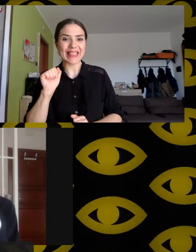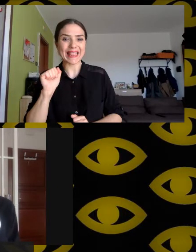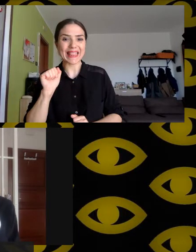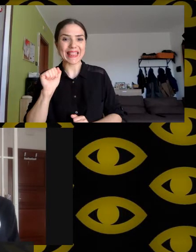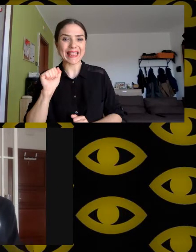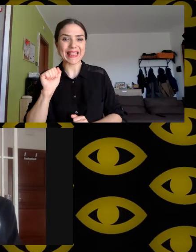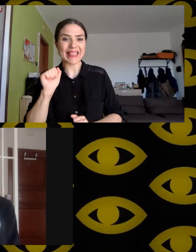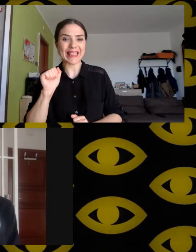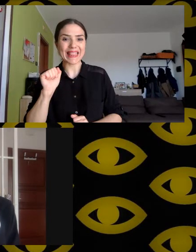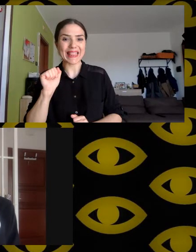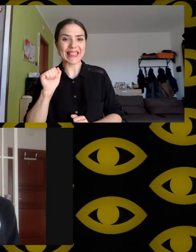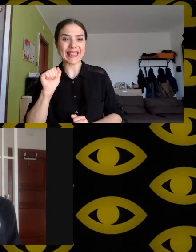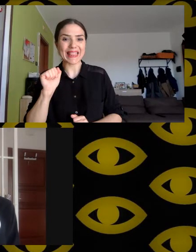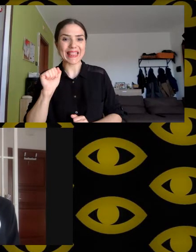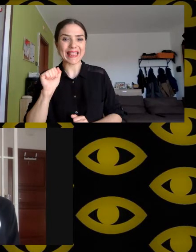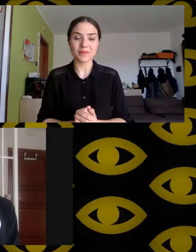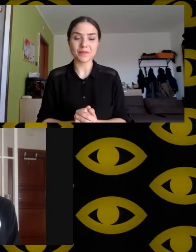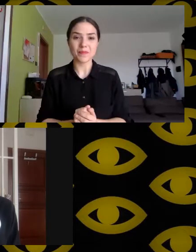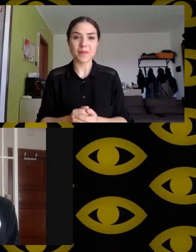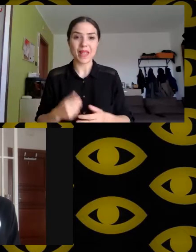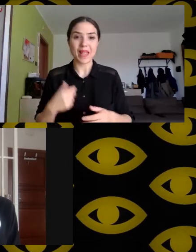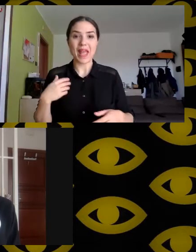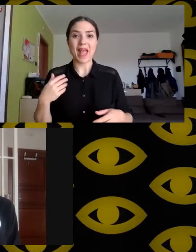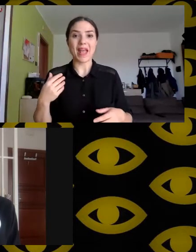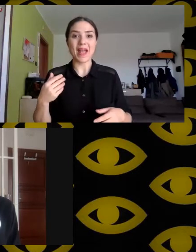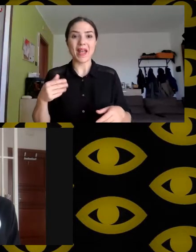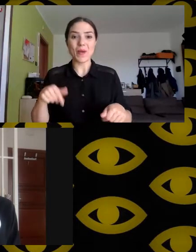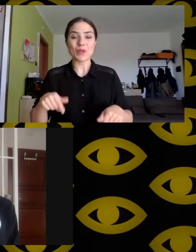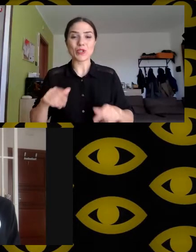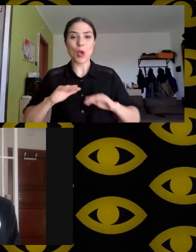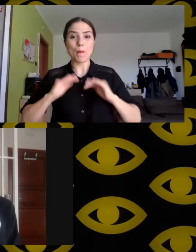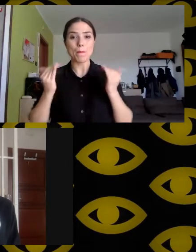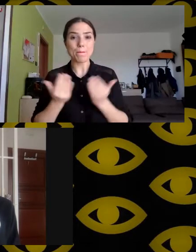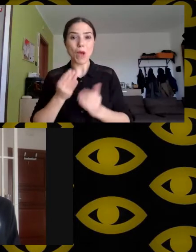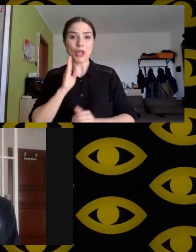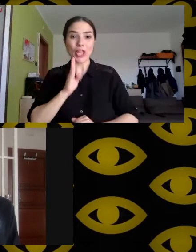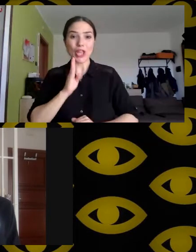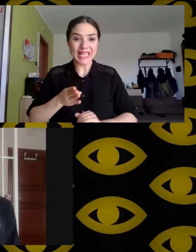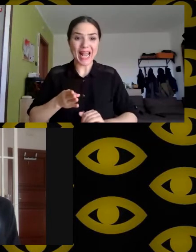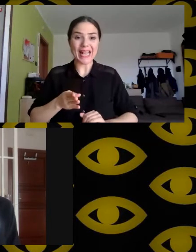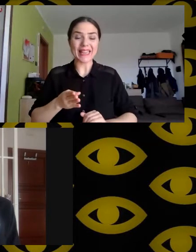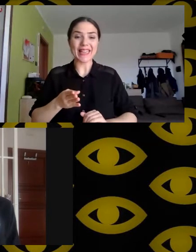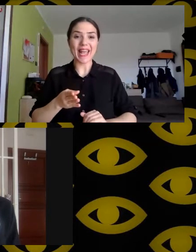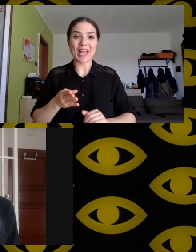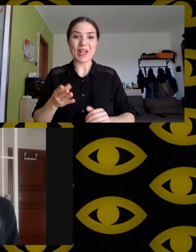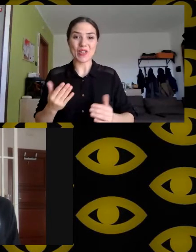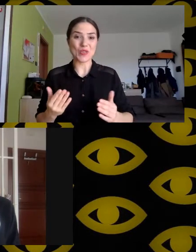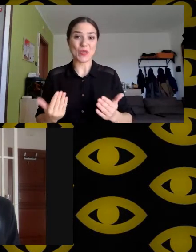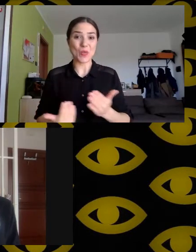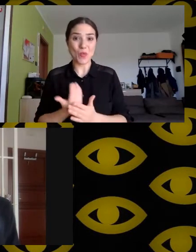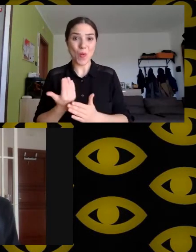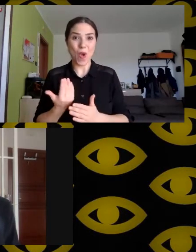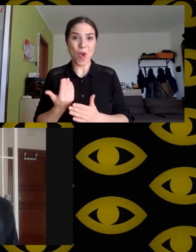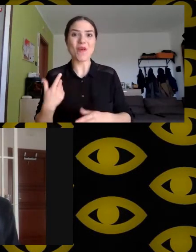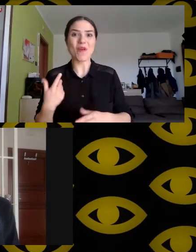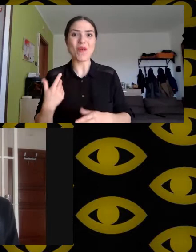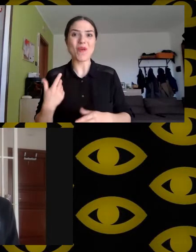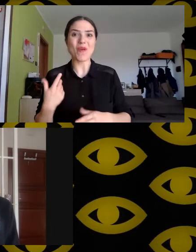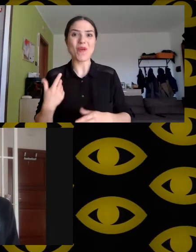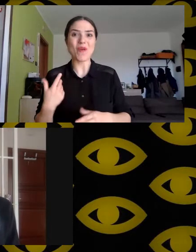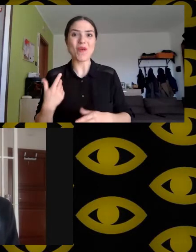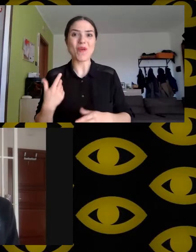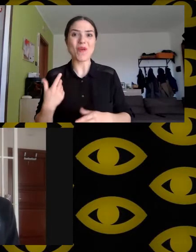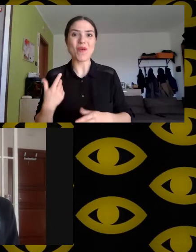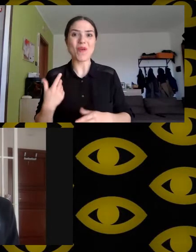cominciato a conoscere questo mondo delle dirette, quindi arriva sicuramente il calore. Poi arriva anche un complimento